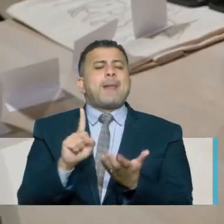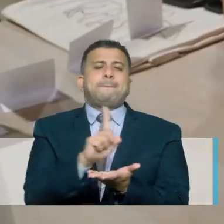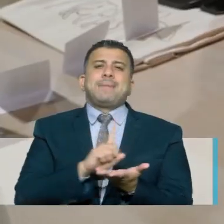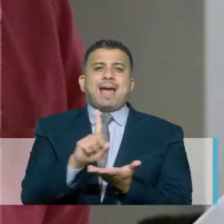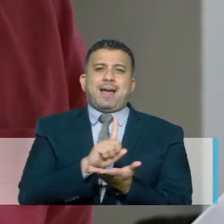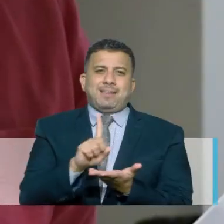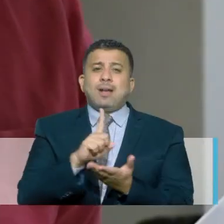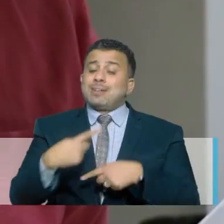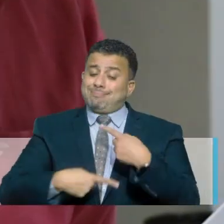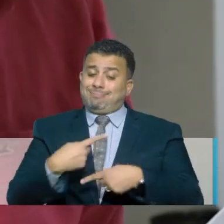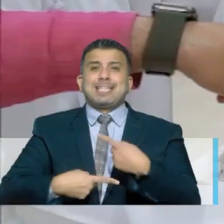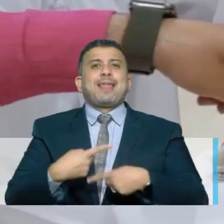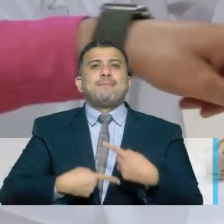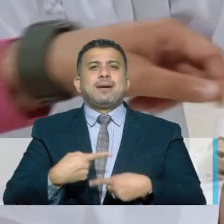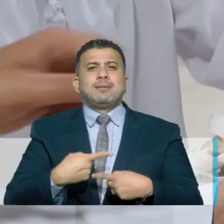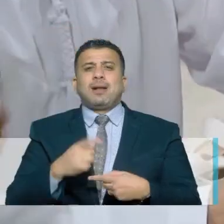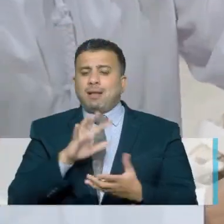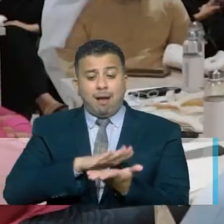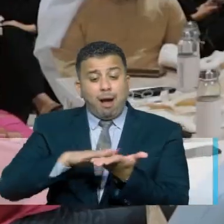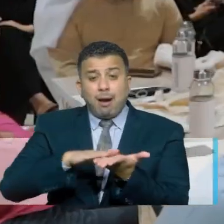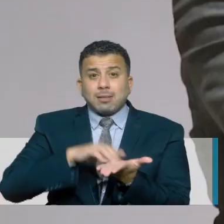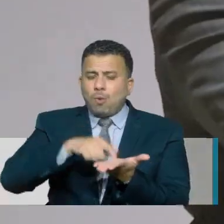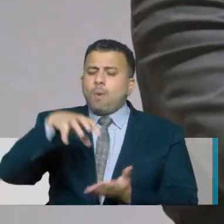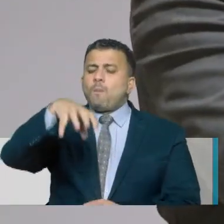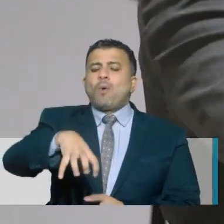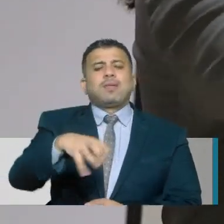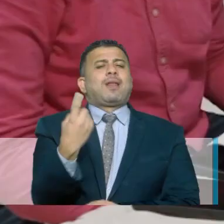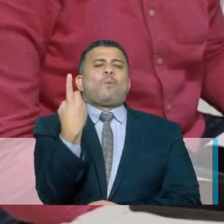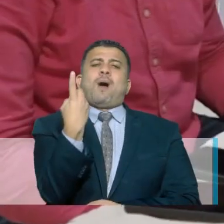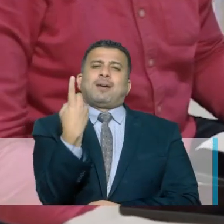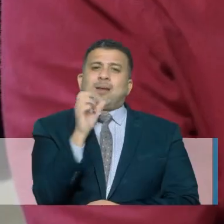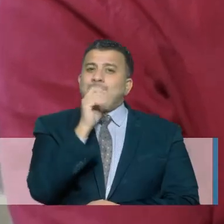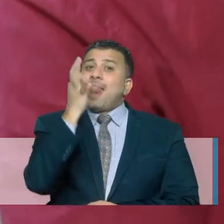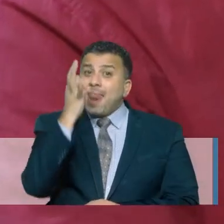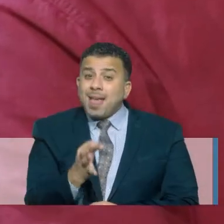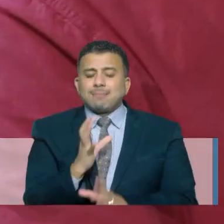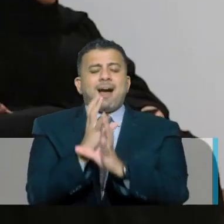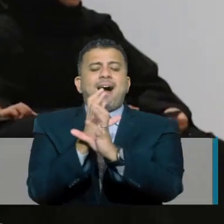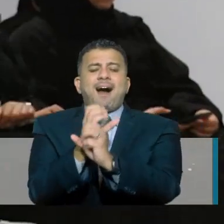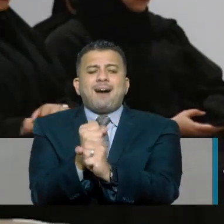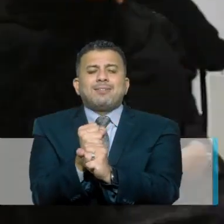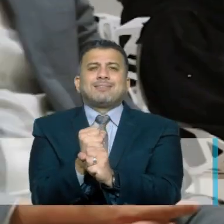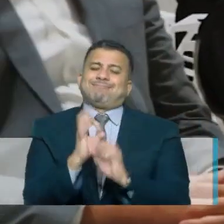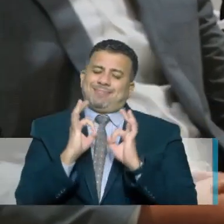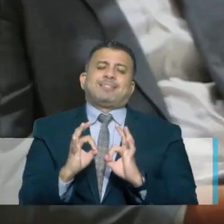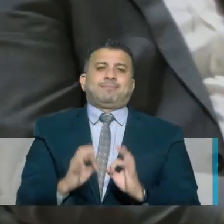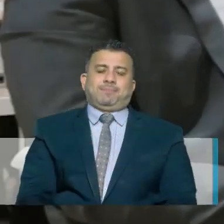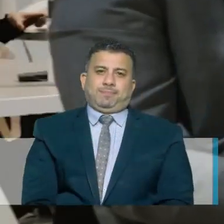للبيئه واكثر استدامه فهذا الكوكب هو موطننا الوحيد وعلينا حمايه موارده المحدوده